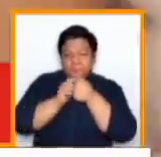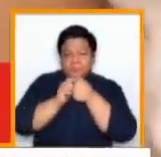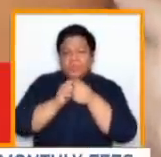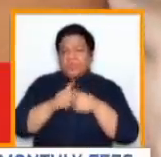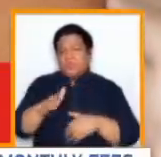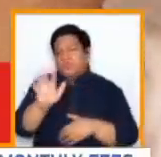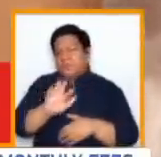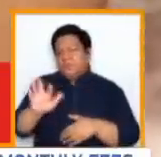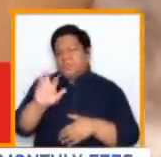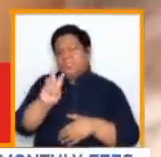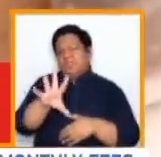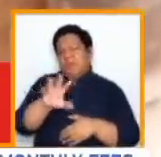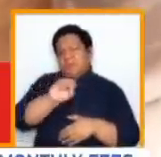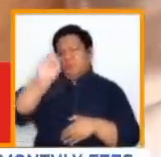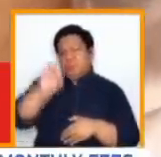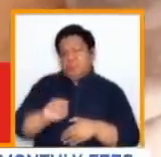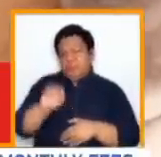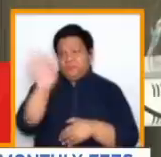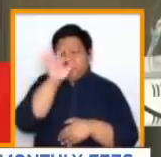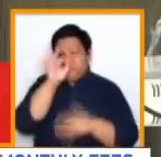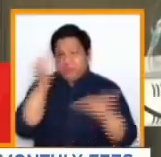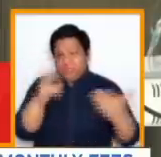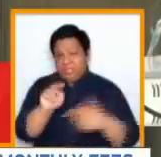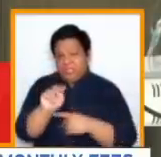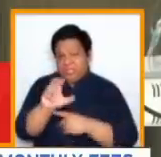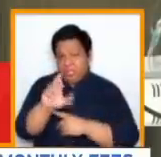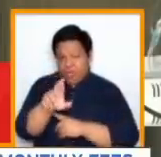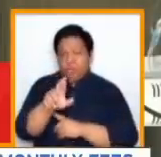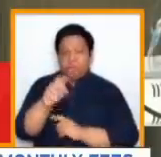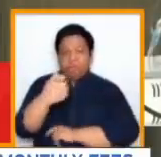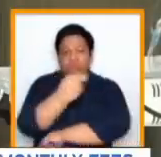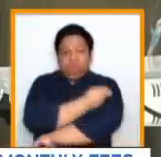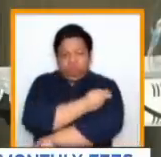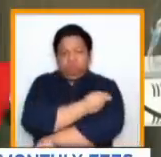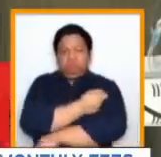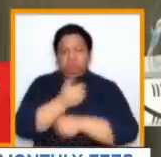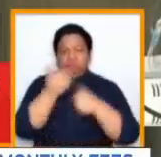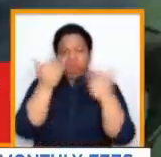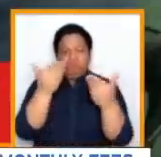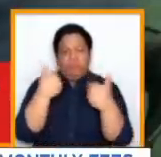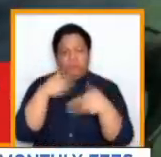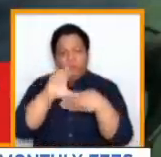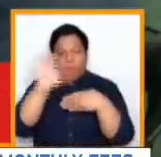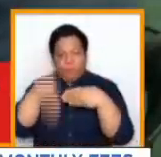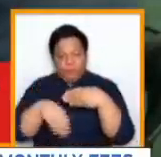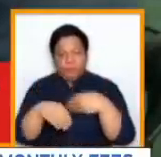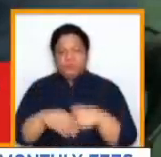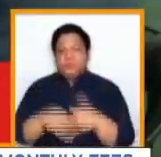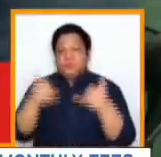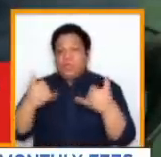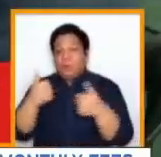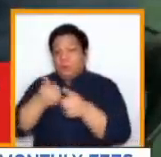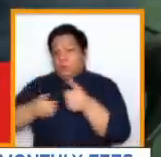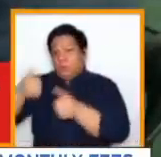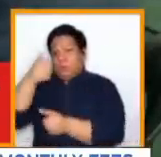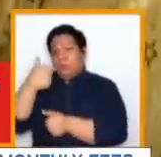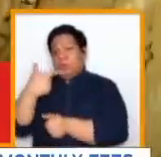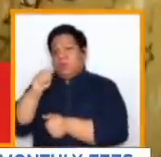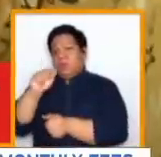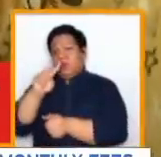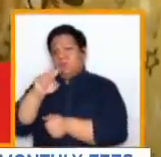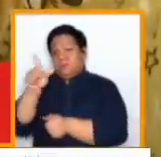Manila at kumukunti na ang mga nagpapabakuna. Inirekomenda na ni Vaccine Czar Carlito Galvez na buksan na ang bakunahan sa ibang mga